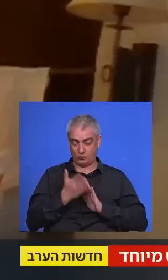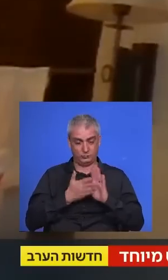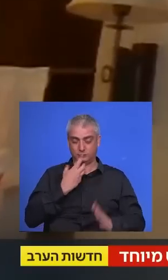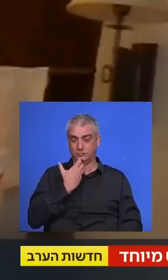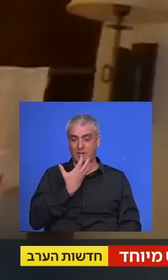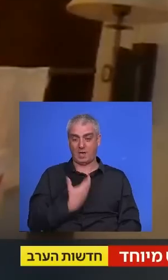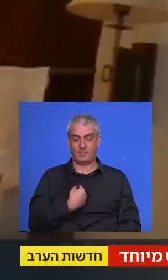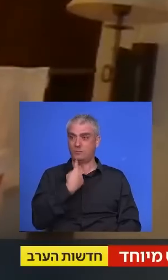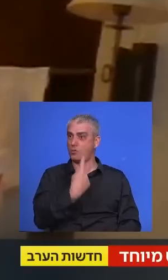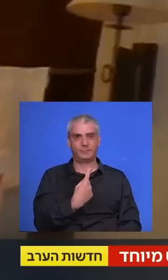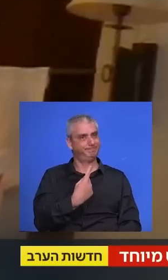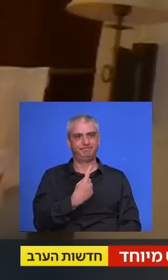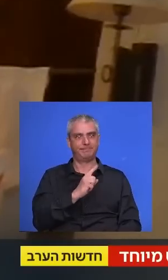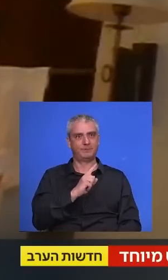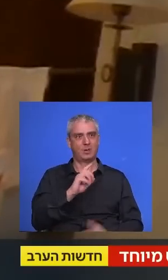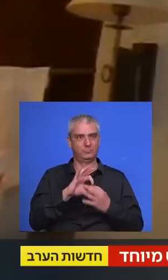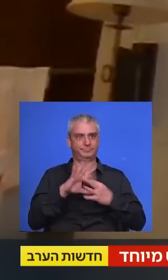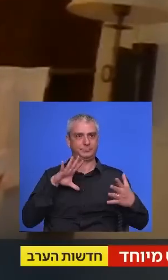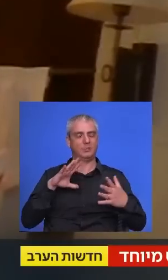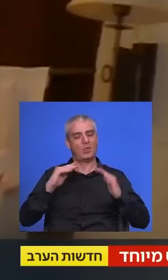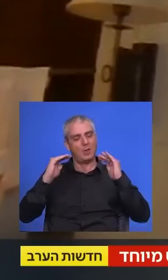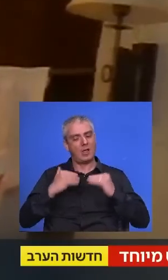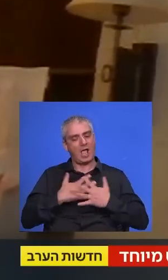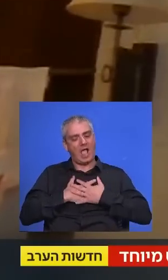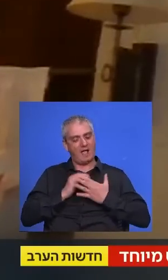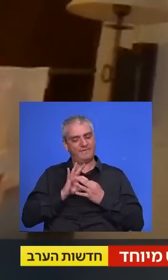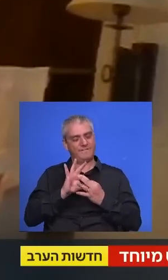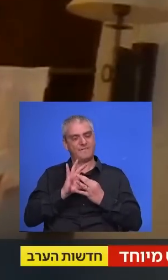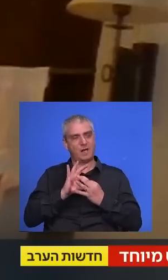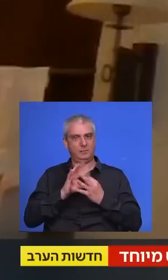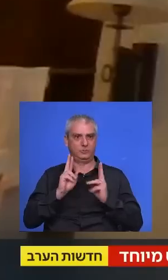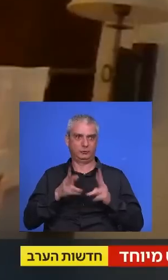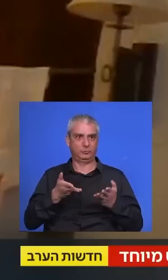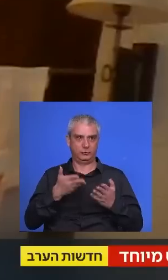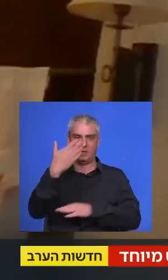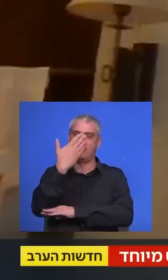כרבנים לא ינתק את הקשר ולא יחליש את האהבה